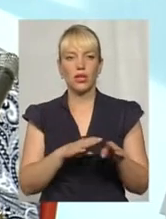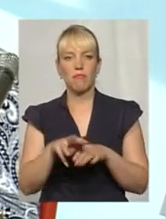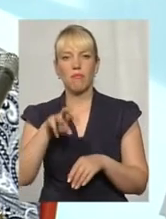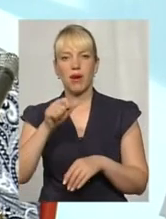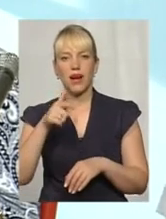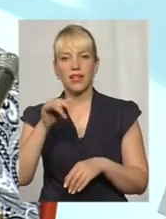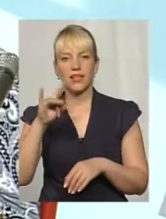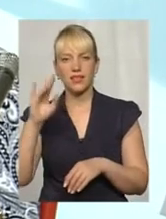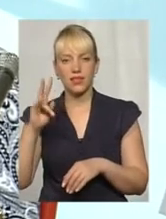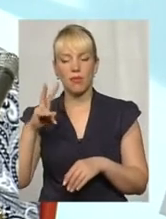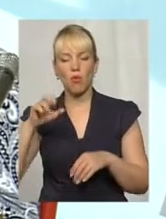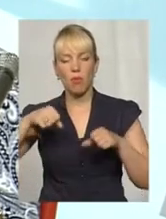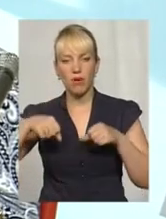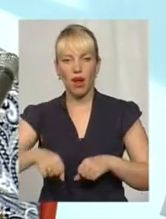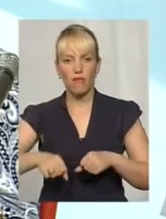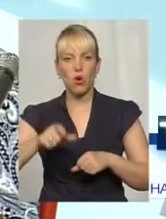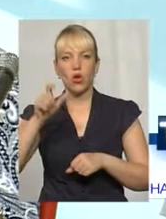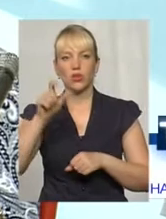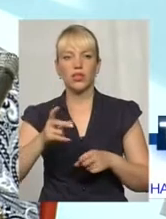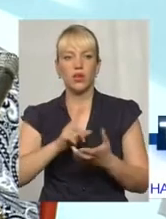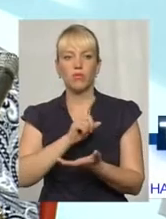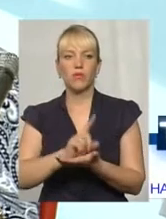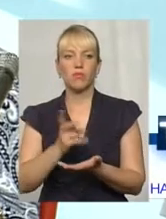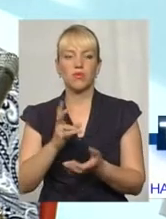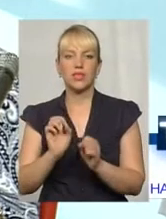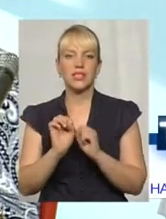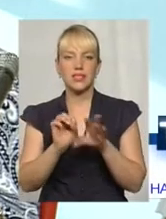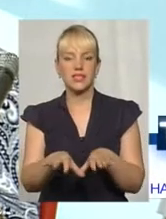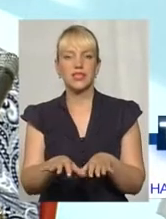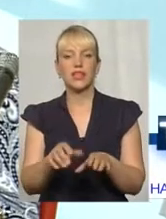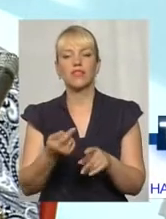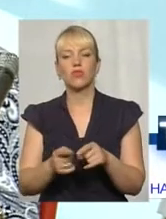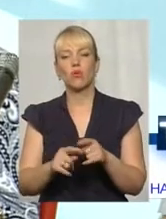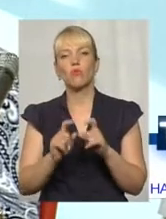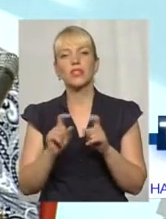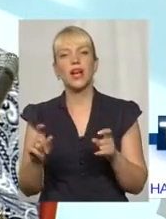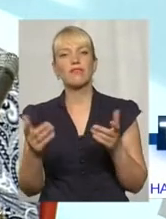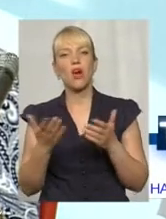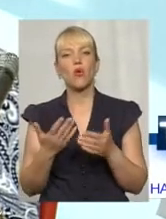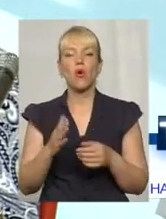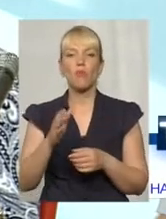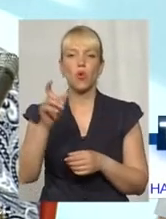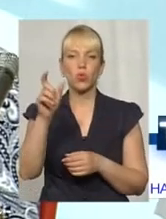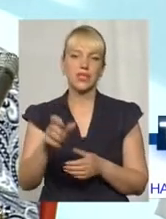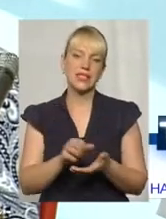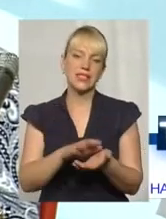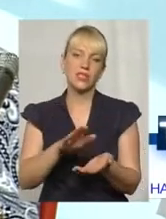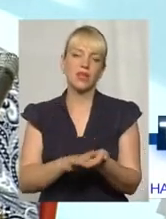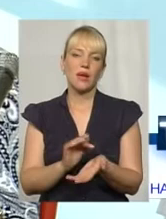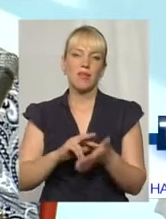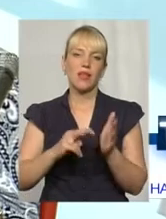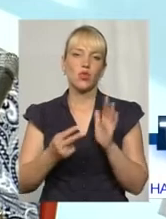магістерським рівнем по праву, вона обов'язково повинна здати в тому закладі, в якому вона зареєструвалася і планує